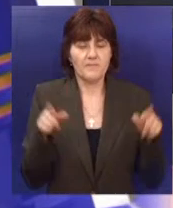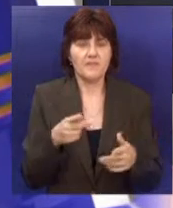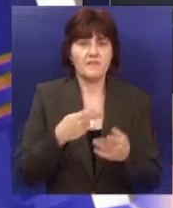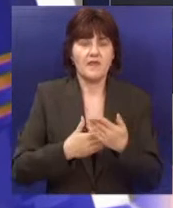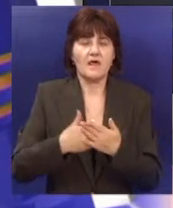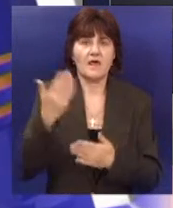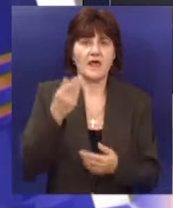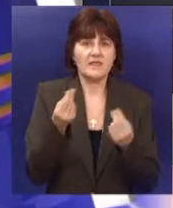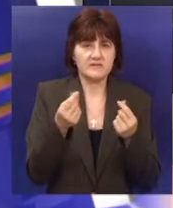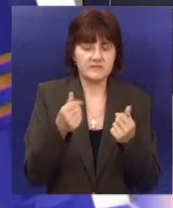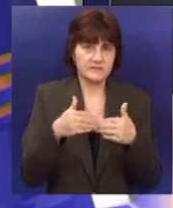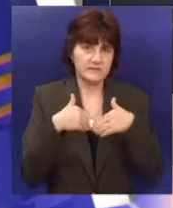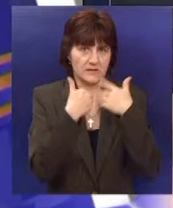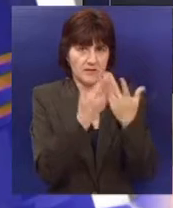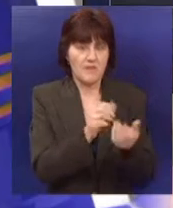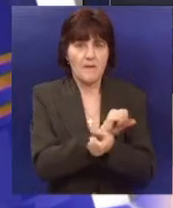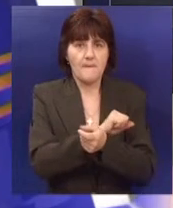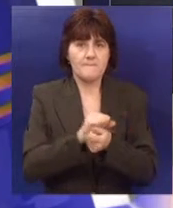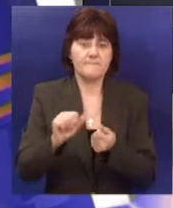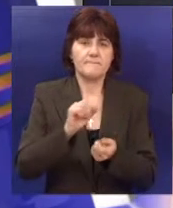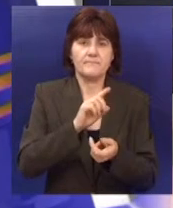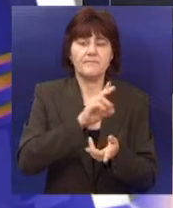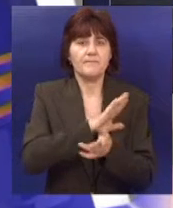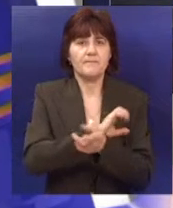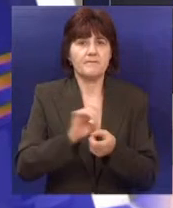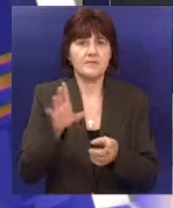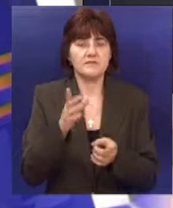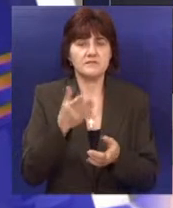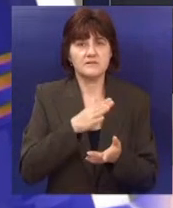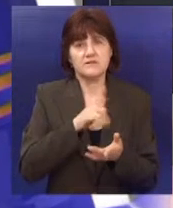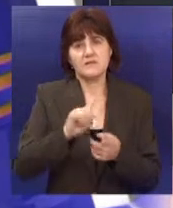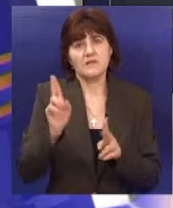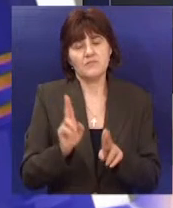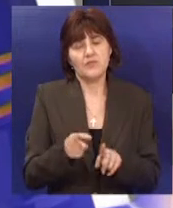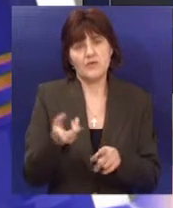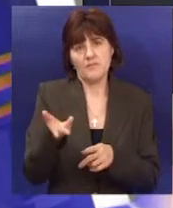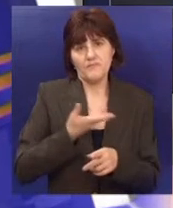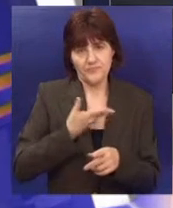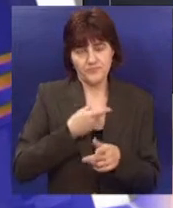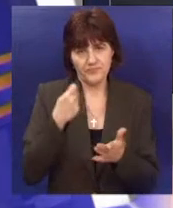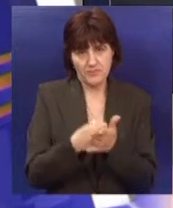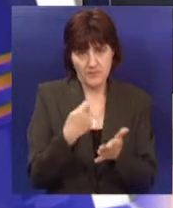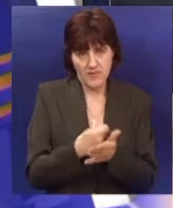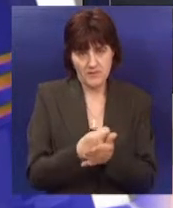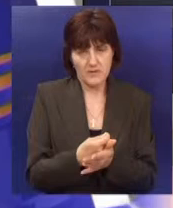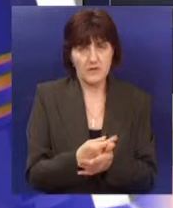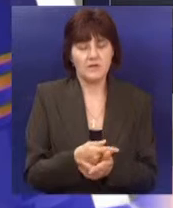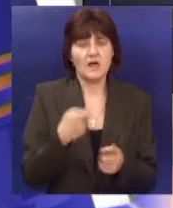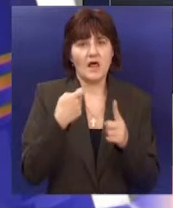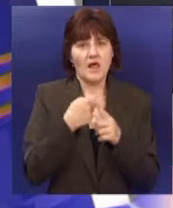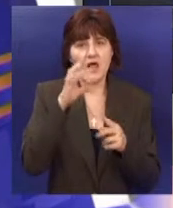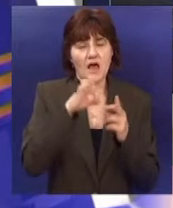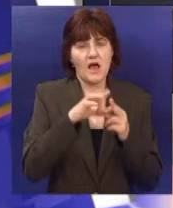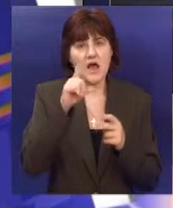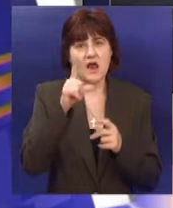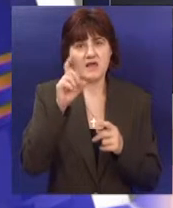otuđenja građevinskog zemljišta bez naknade u privrednoj zoni Mali Bajmok kompaniji Kalcedonija. Usvojen je prostorni plan grada, plan